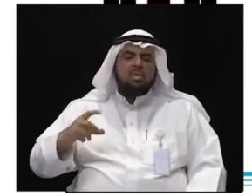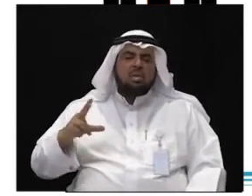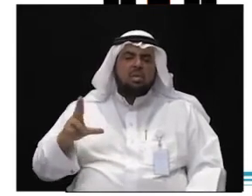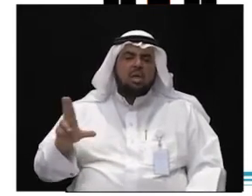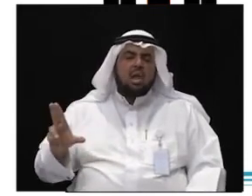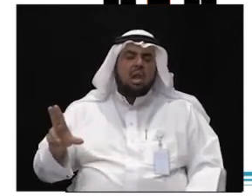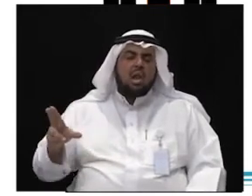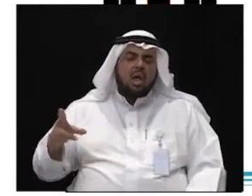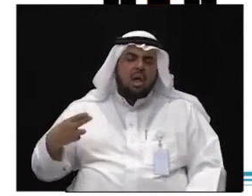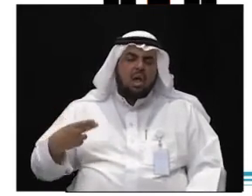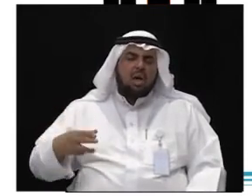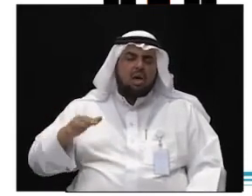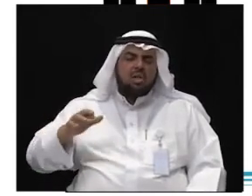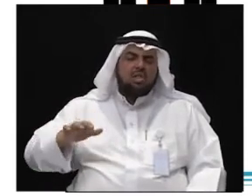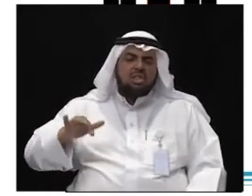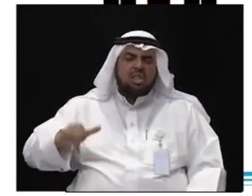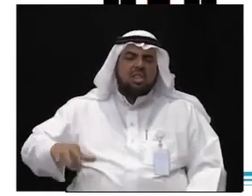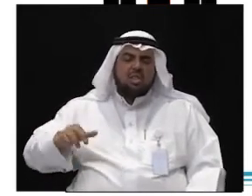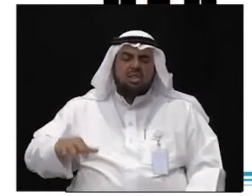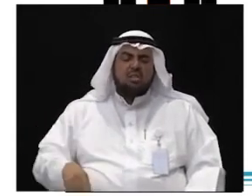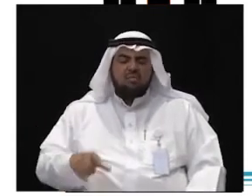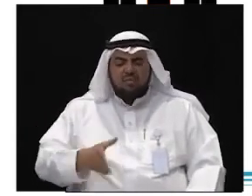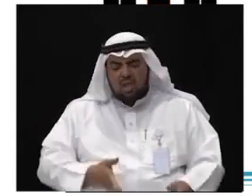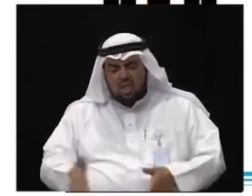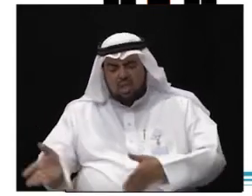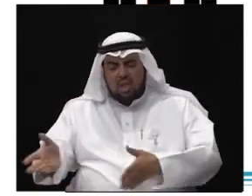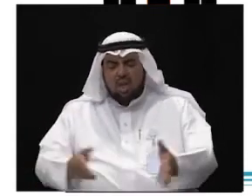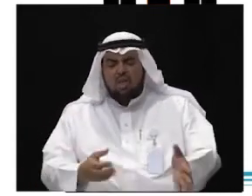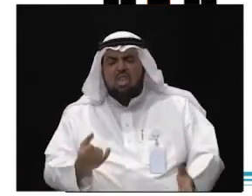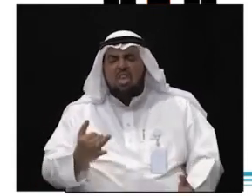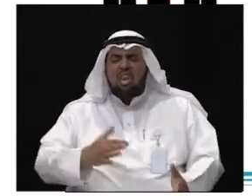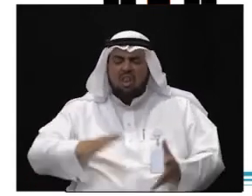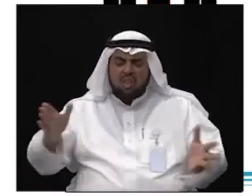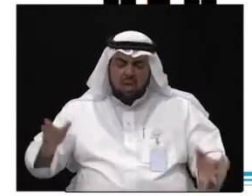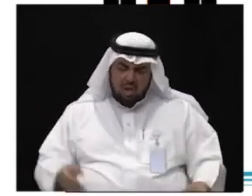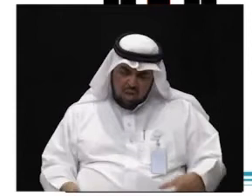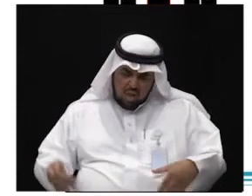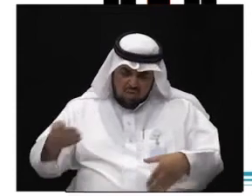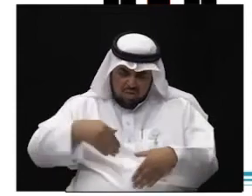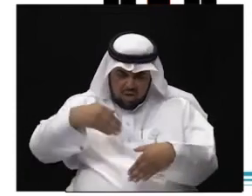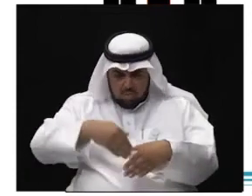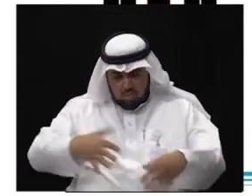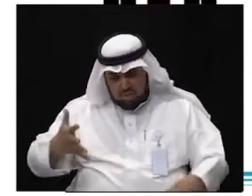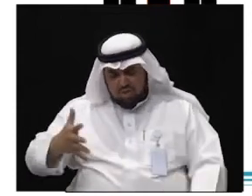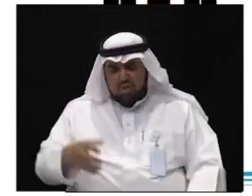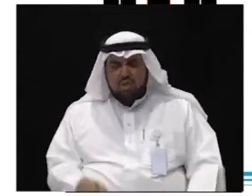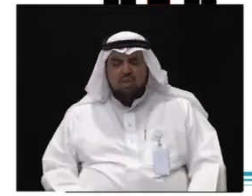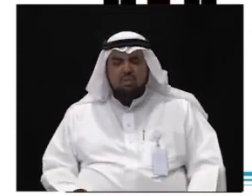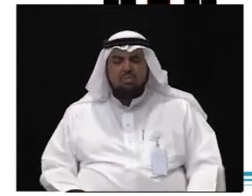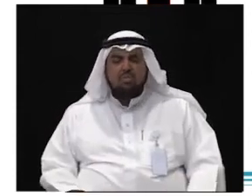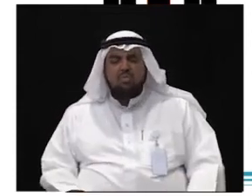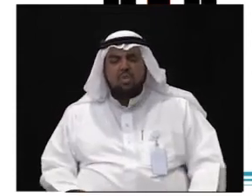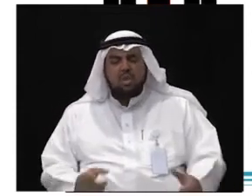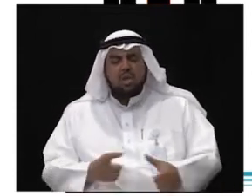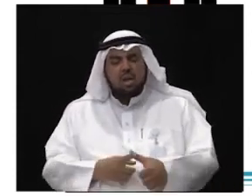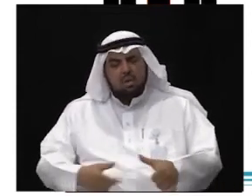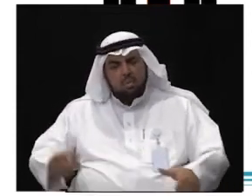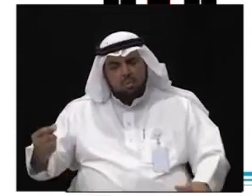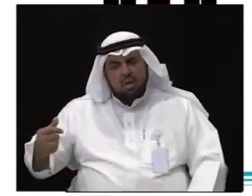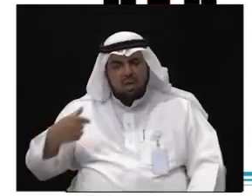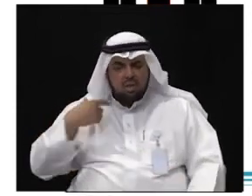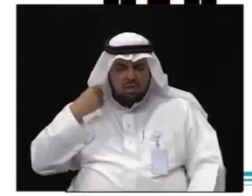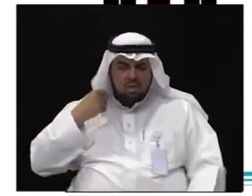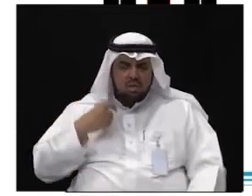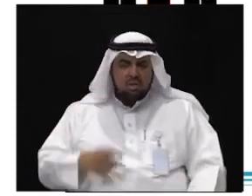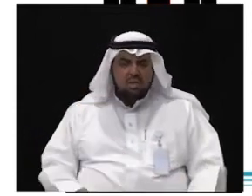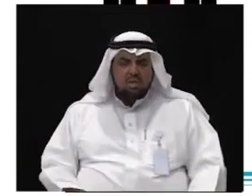أحسنتم، توجد أكثر من طريقة لإضافة نموذج جديد، من يذكر لي إحدى هذه الطرق؟ رائع،